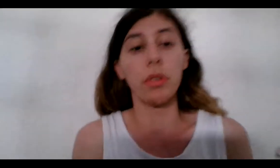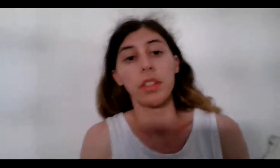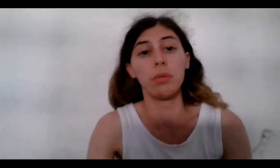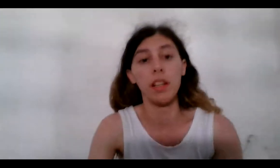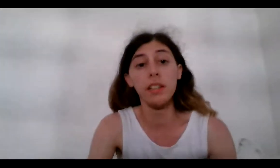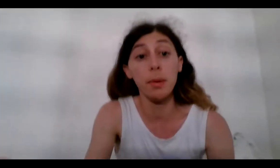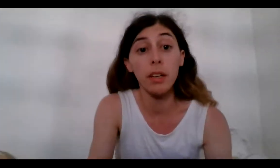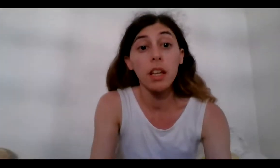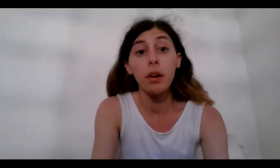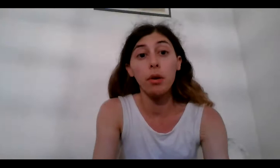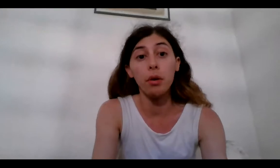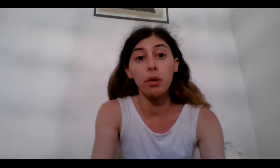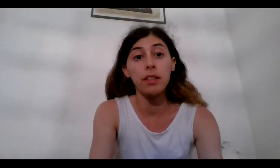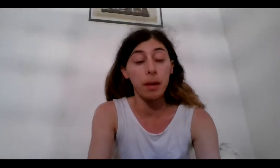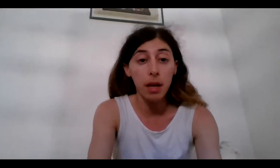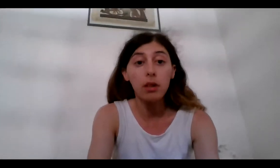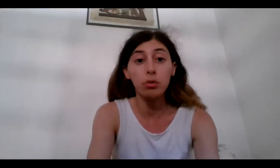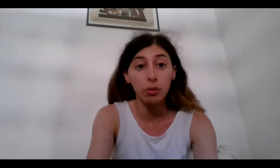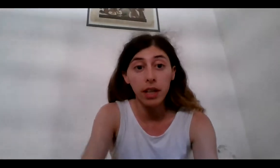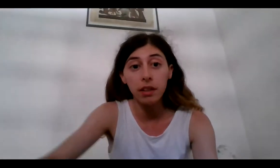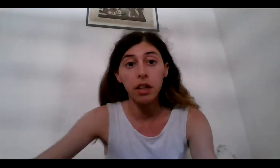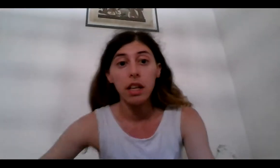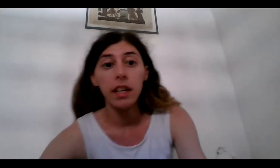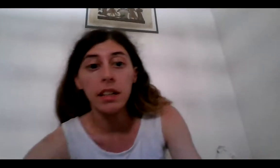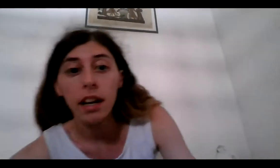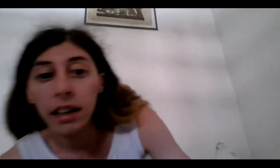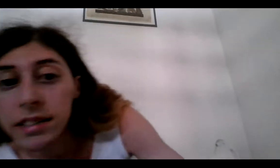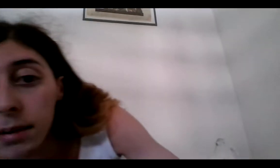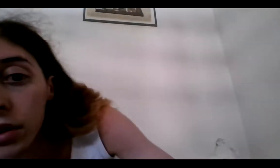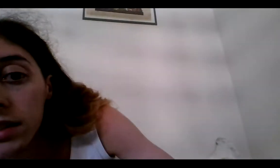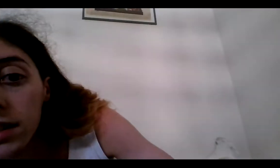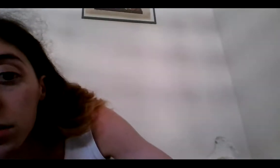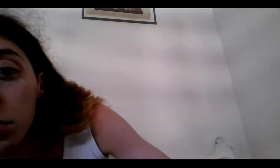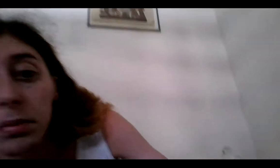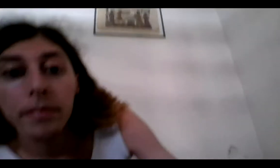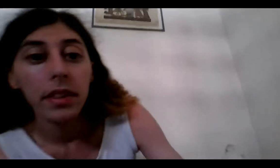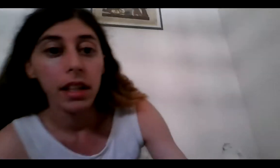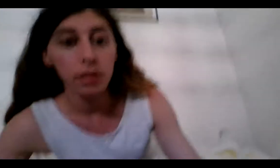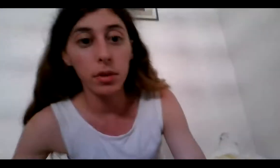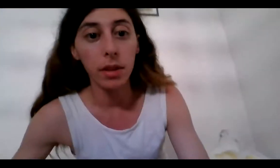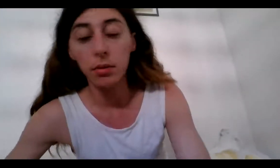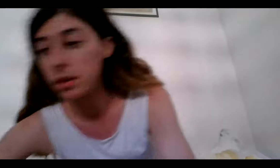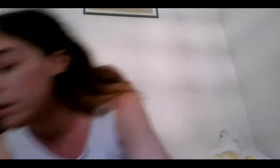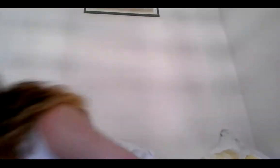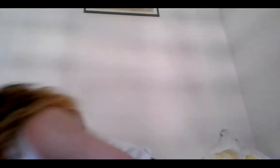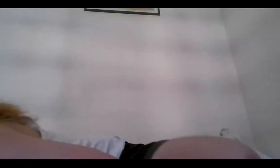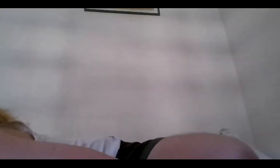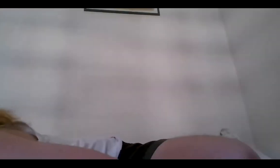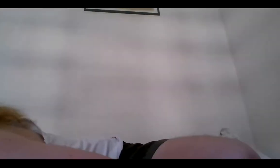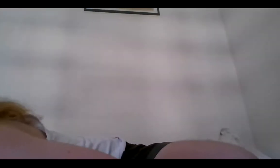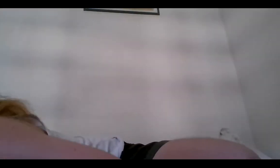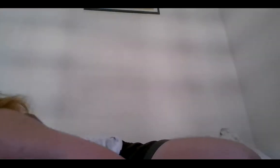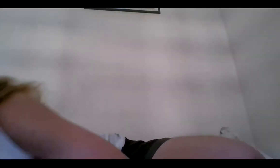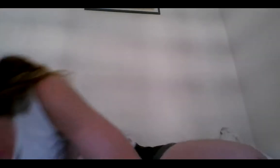du transsexualisme, qui s'appelle SOFECT, et qui a récemment été dissoute. Veuillez m'excuser.